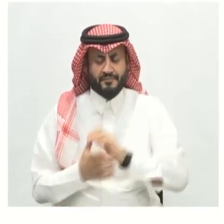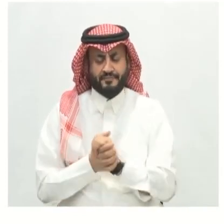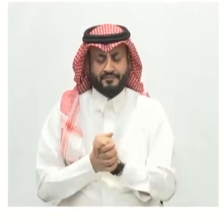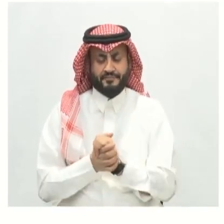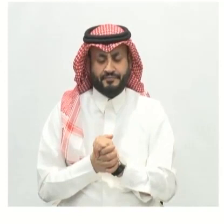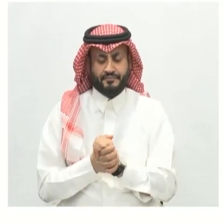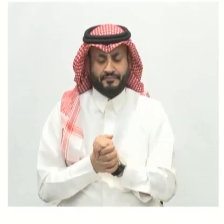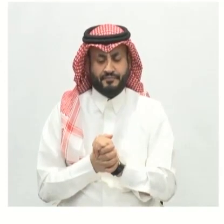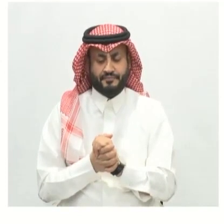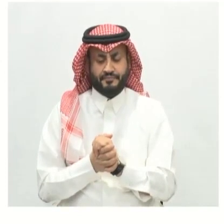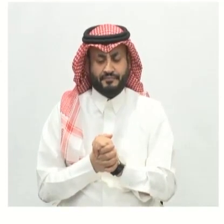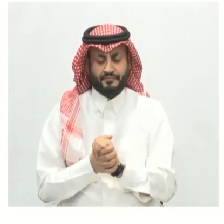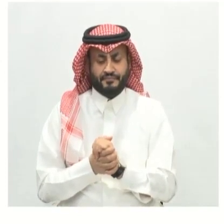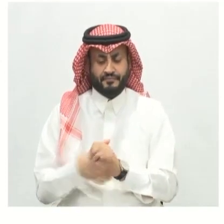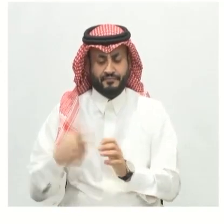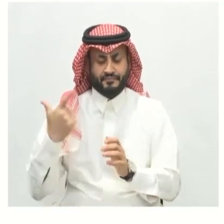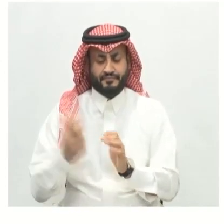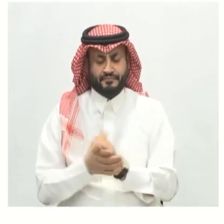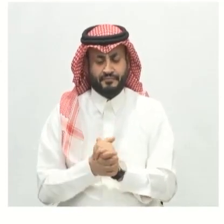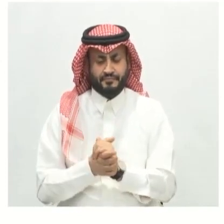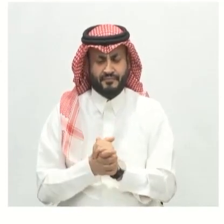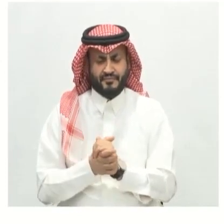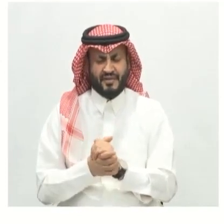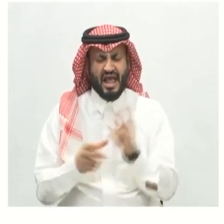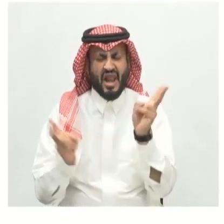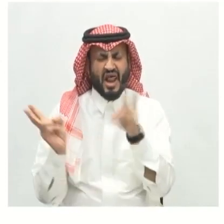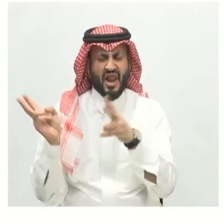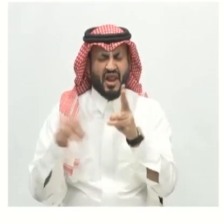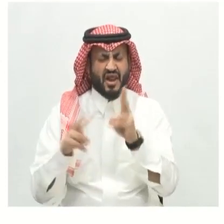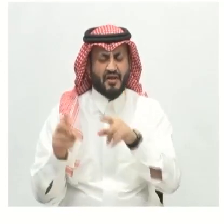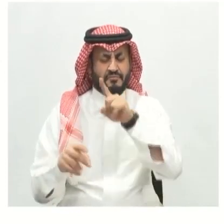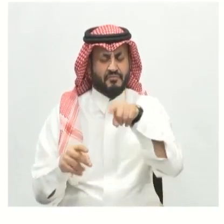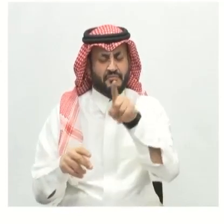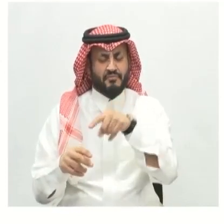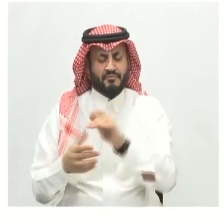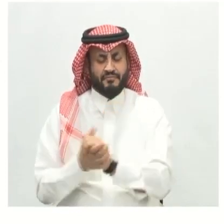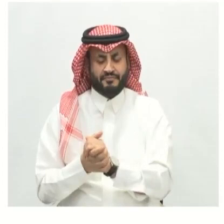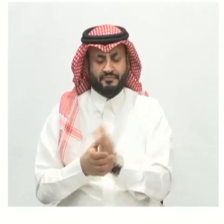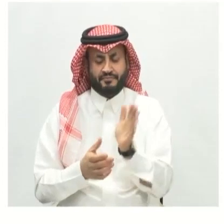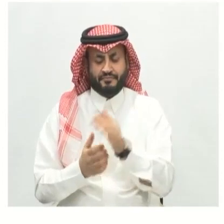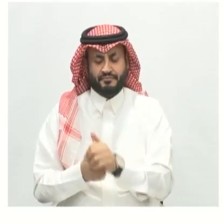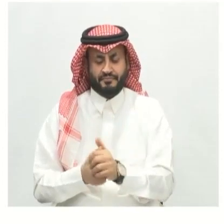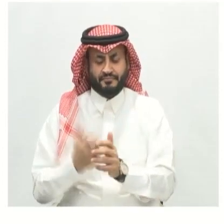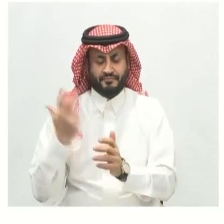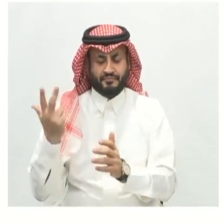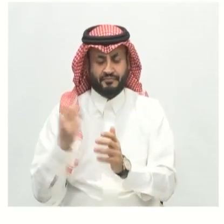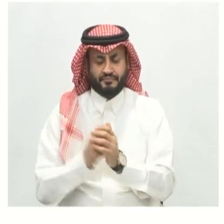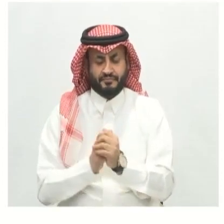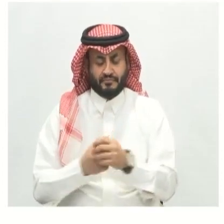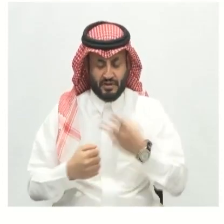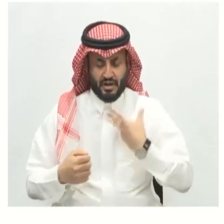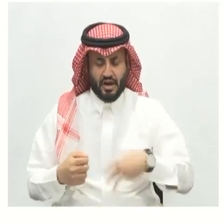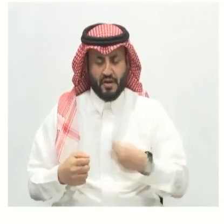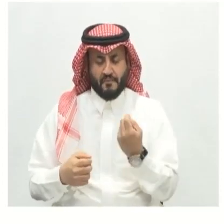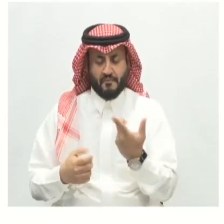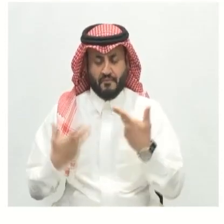الكبير ورحمه الصغير سابعا عدم الرد على السفيه والشاتم ثامنا